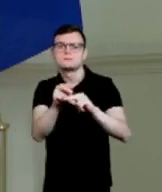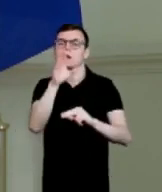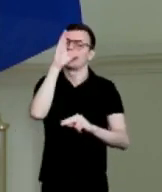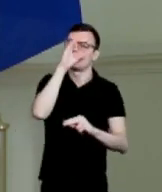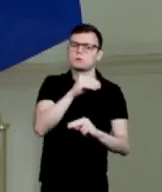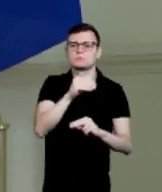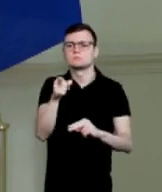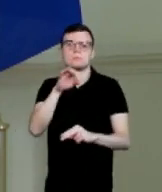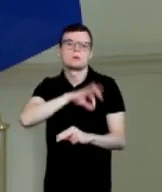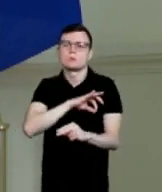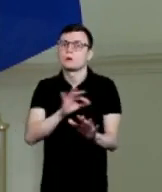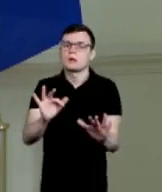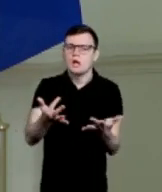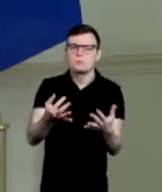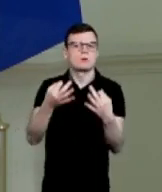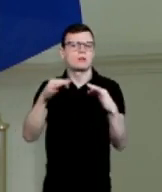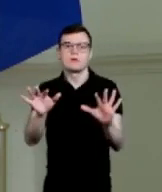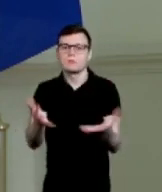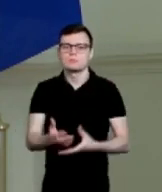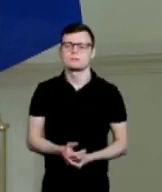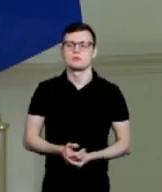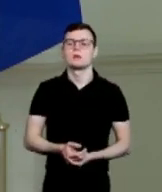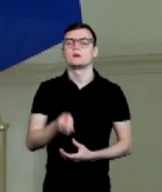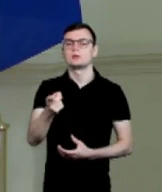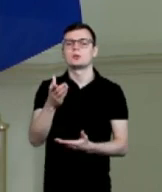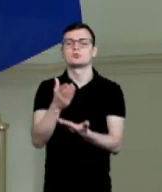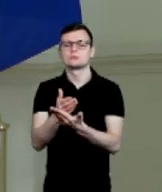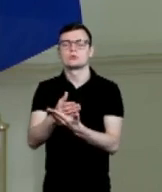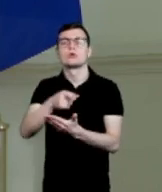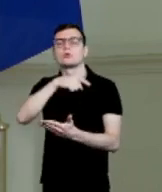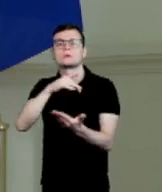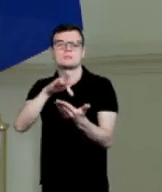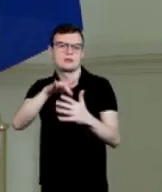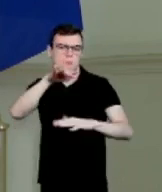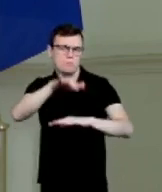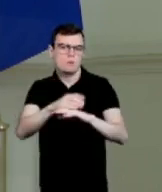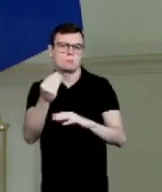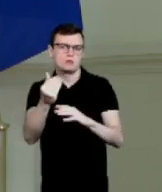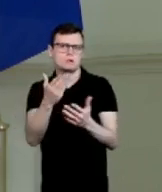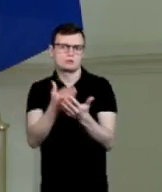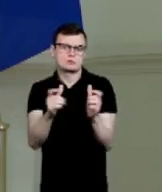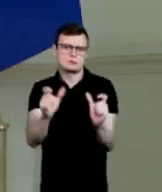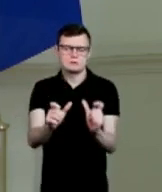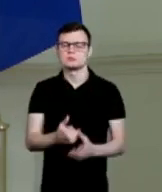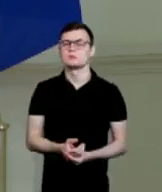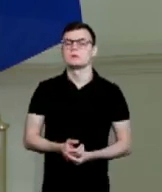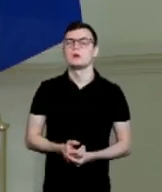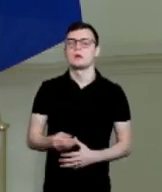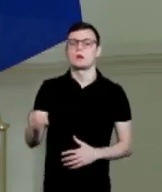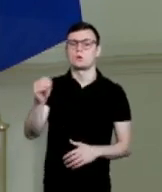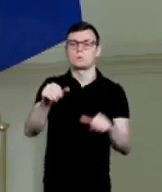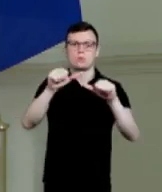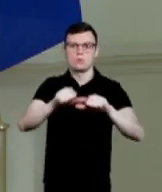Tai taip pat liečia Rusijos centrinio banko įšaldytas lėšas ir Europos komisija prieš keletą